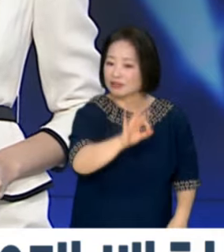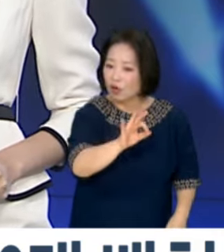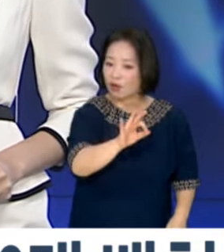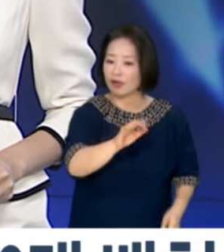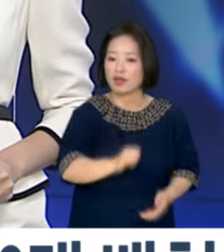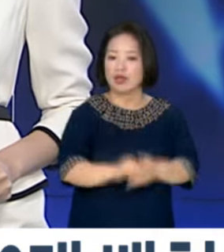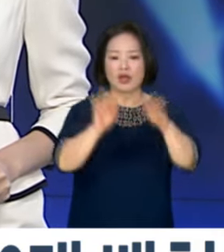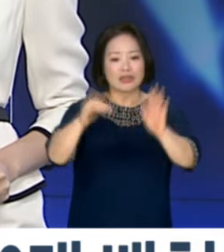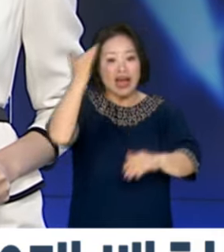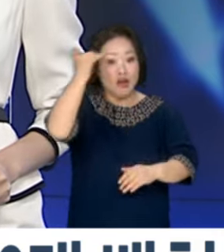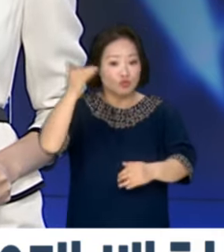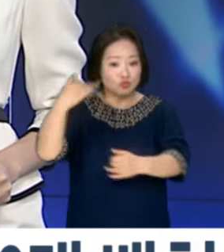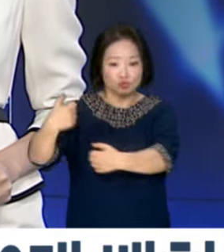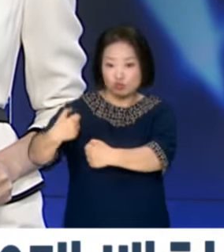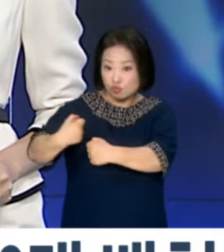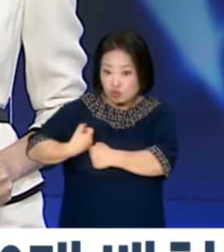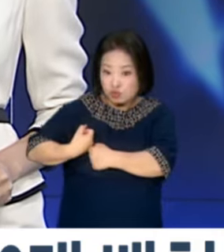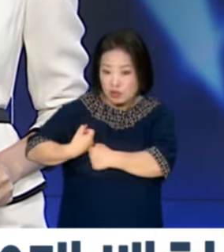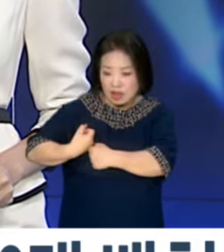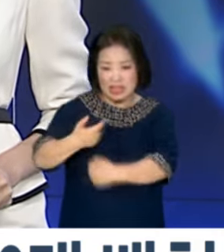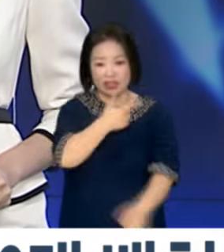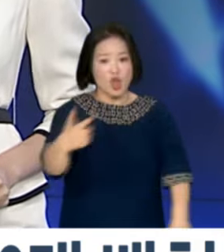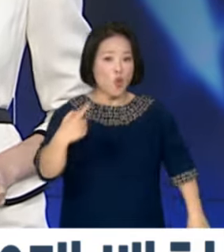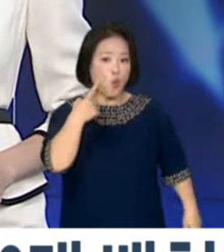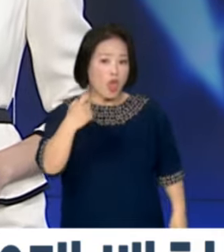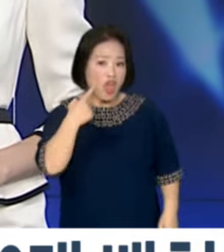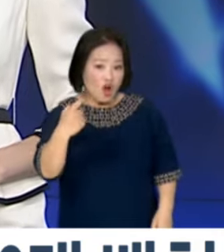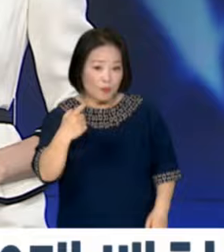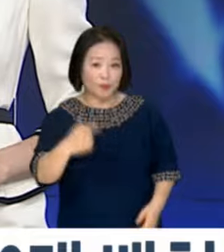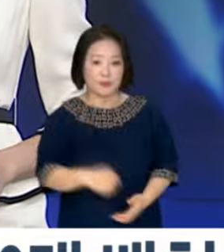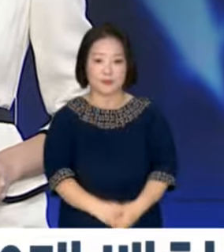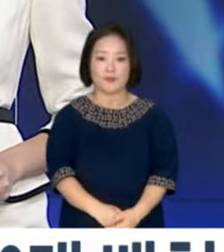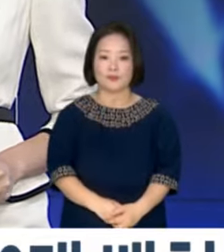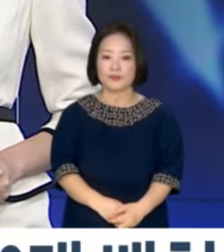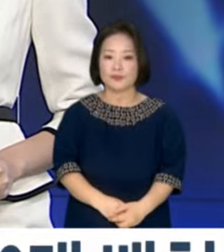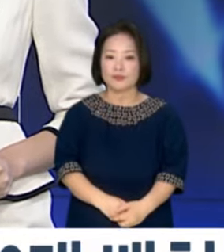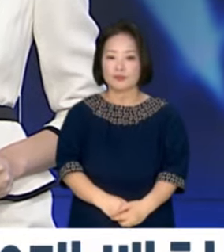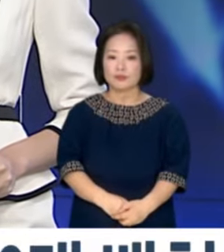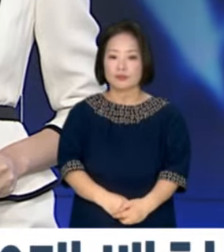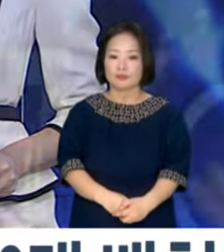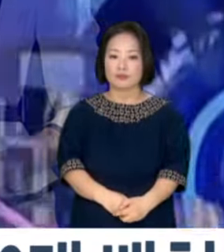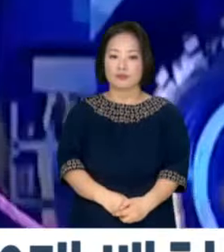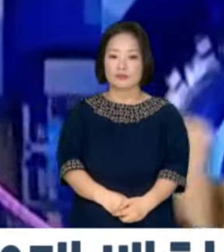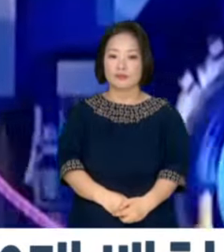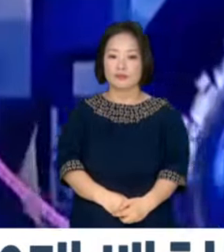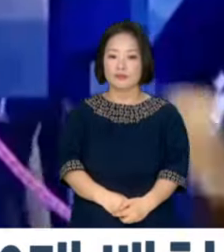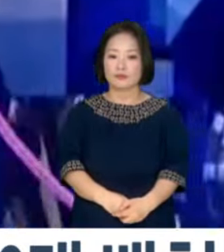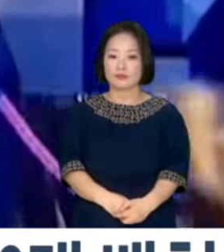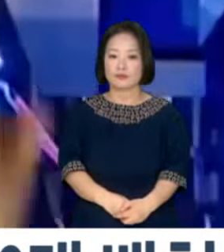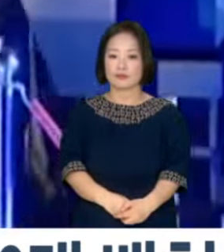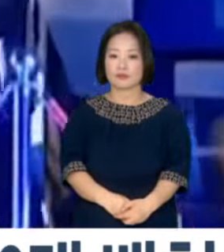보이는데요. 우리 군의 대공망에 큰 위협이 될 수 있습니다. 최지원 기자입니다.